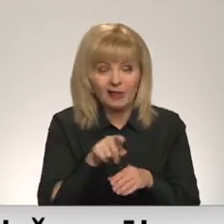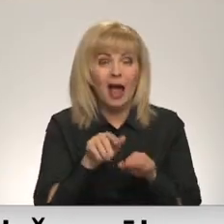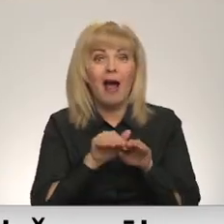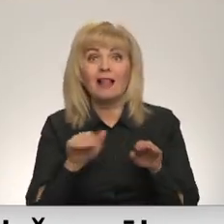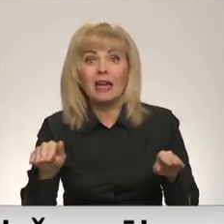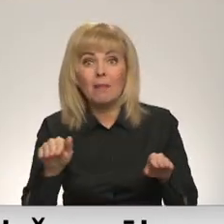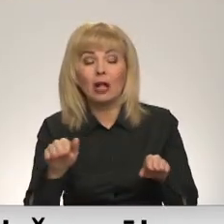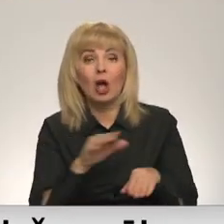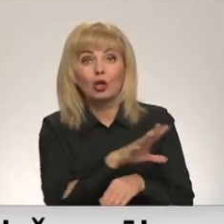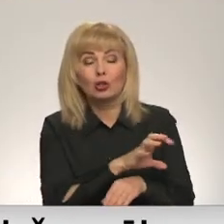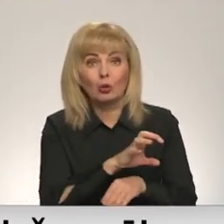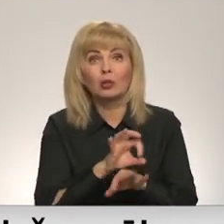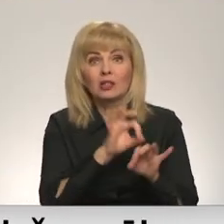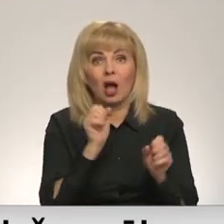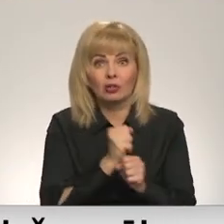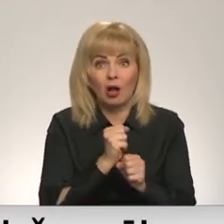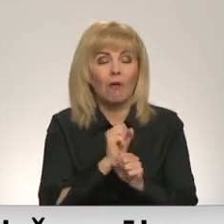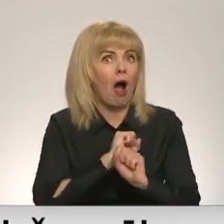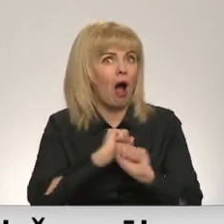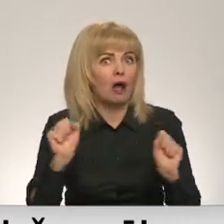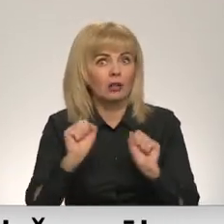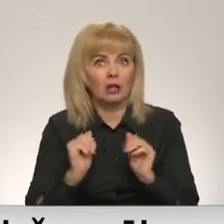kopš sūkņa iedarbināšanas strauji kāpj.